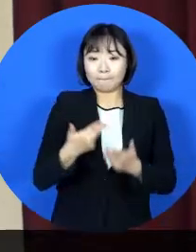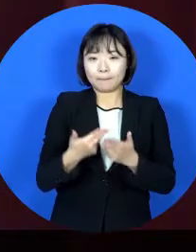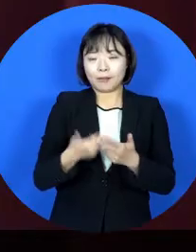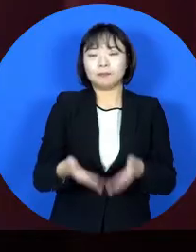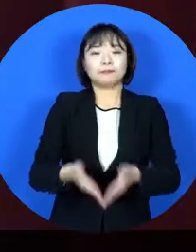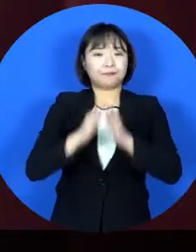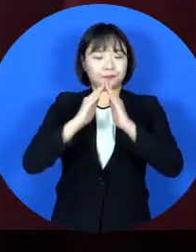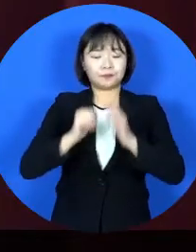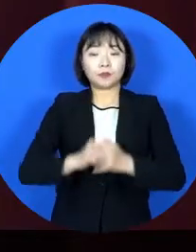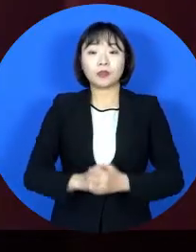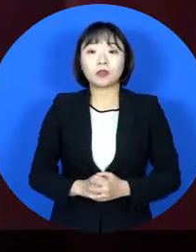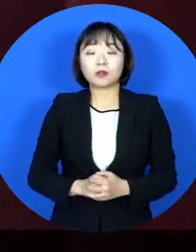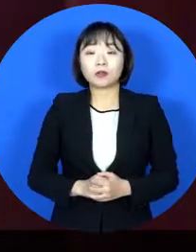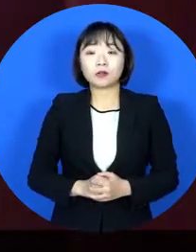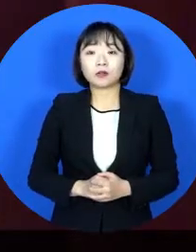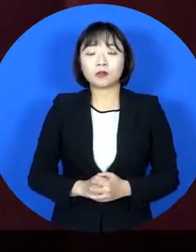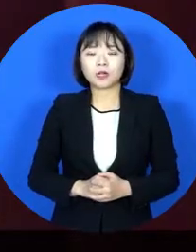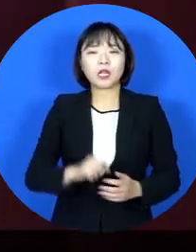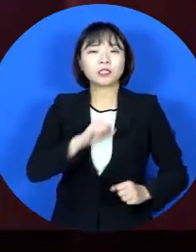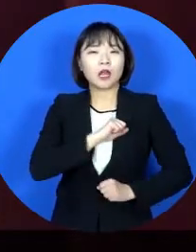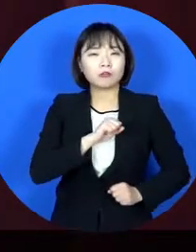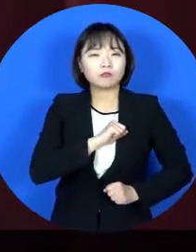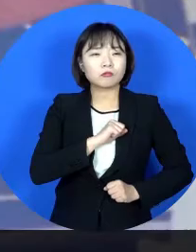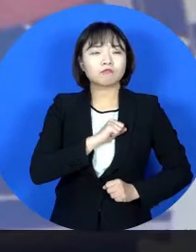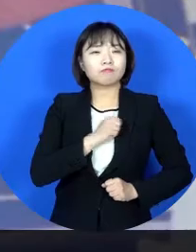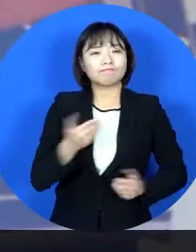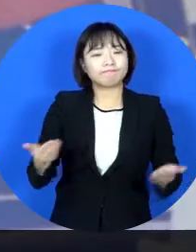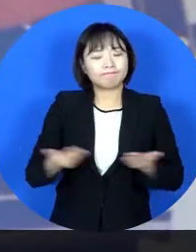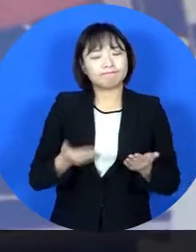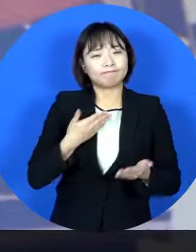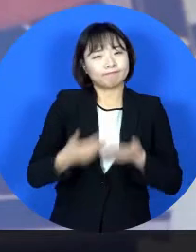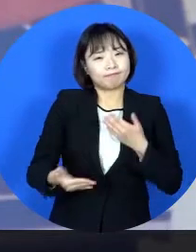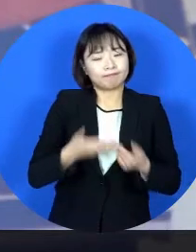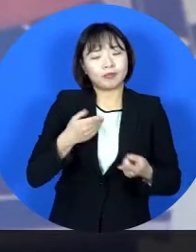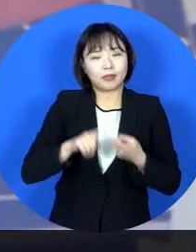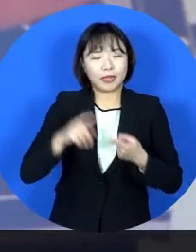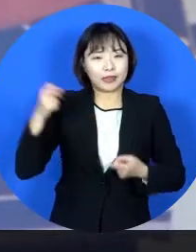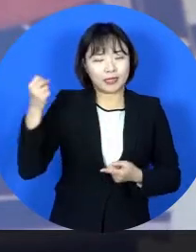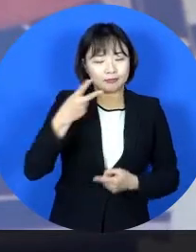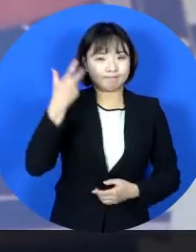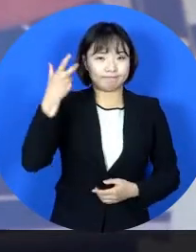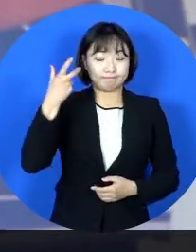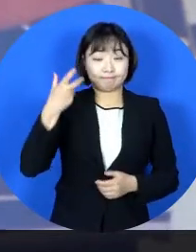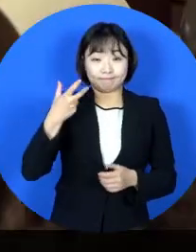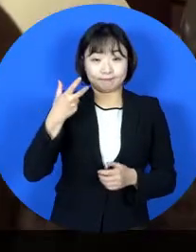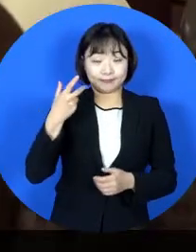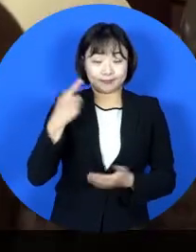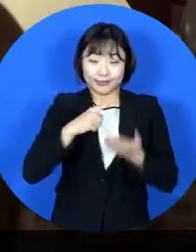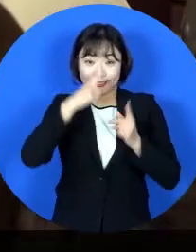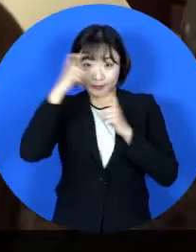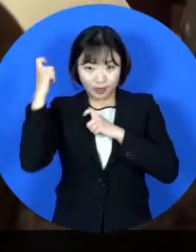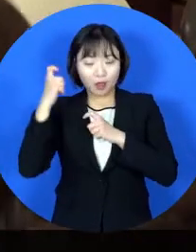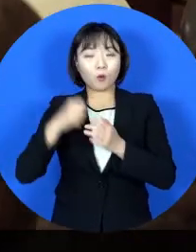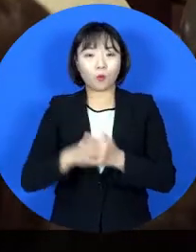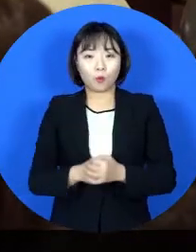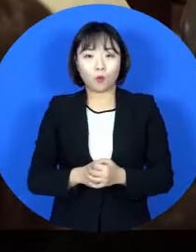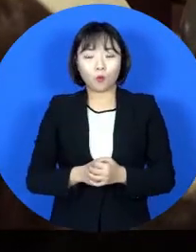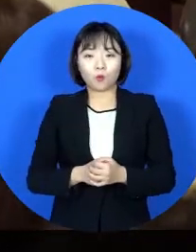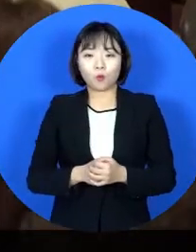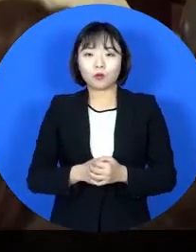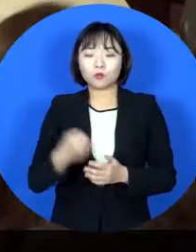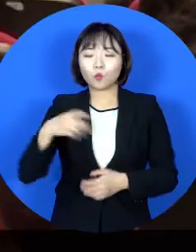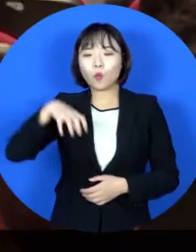세미나는 충무공 김시민 장군의 업적을 재조명하고 충청남도 기념물 제166호 김시민 장군 유허지에